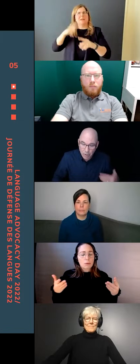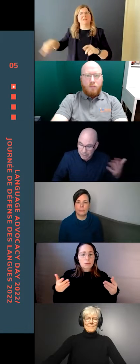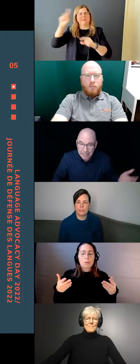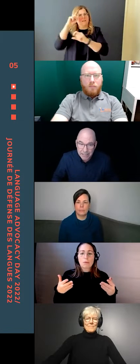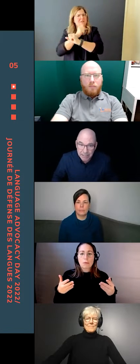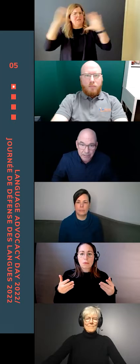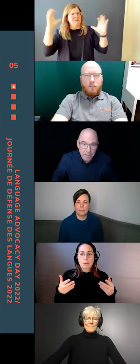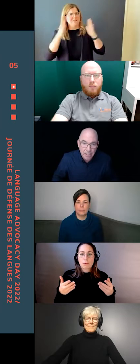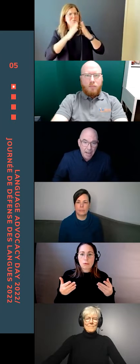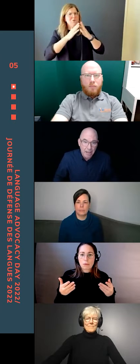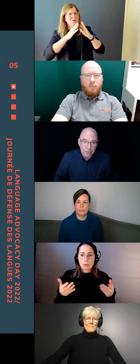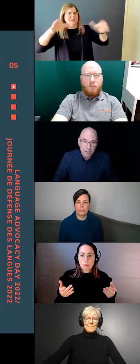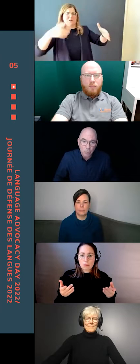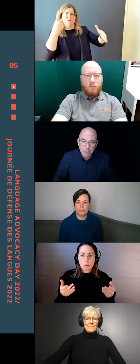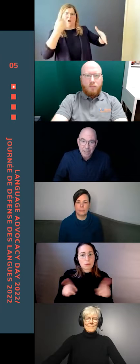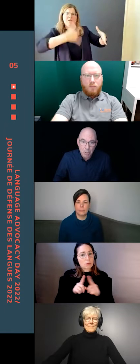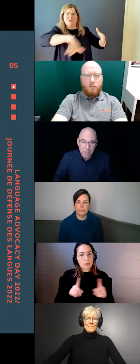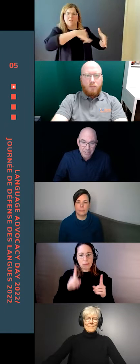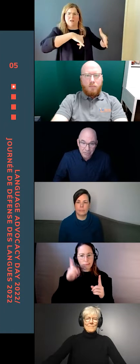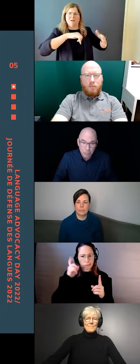de diversité ou de